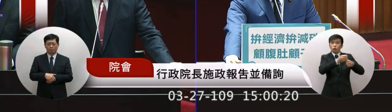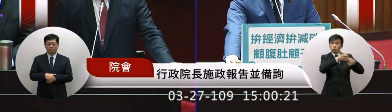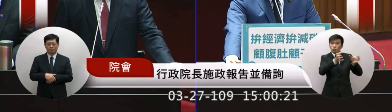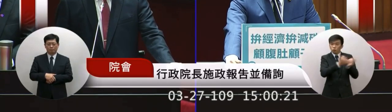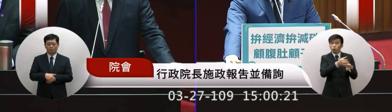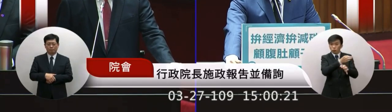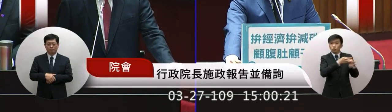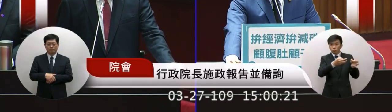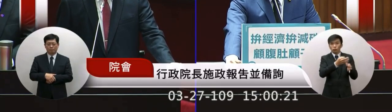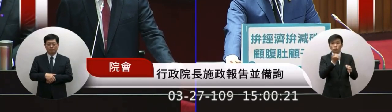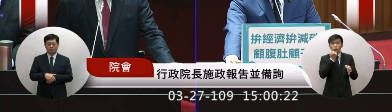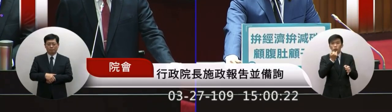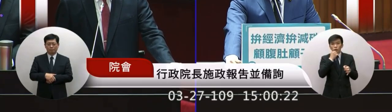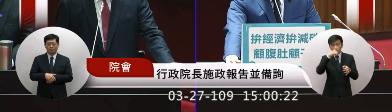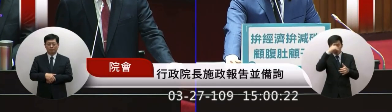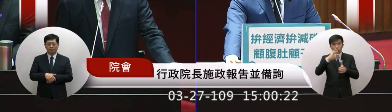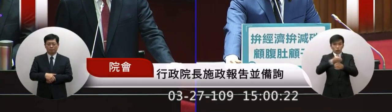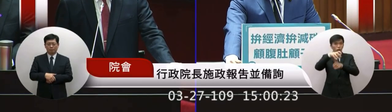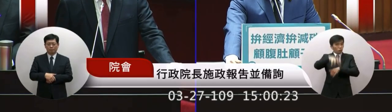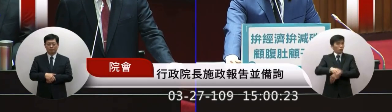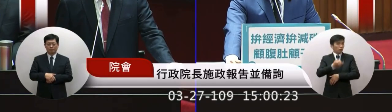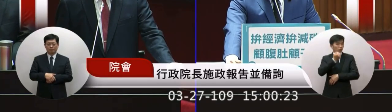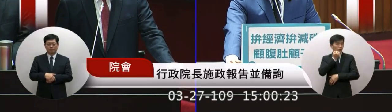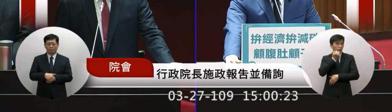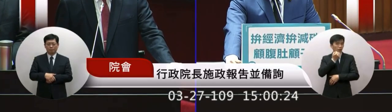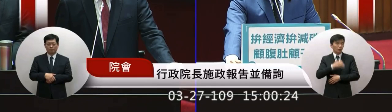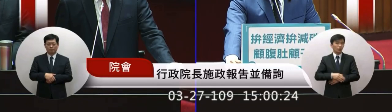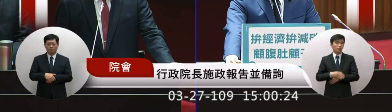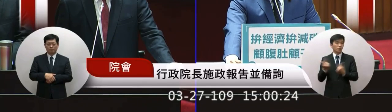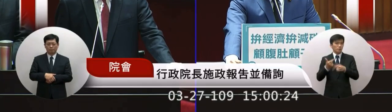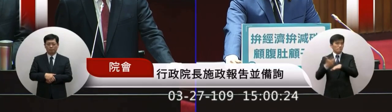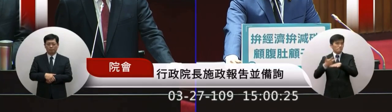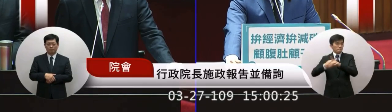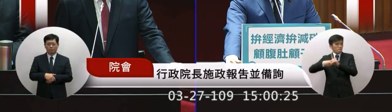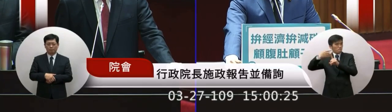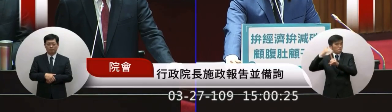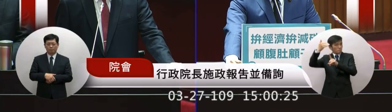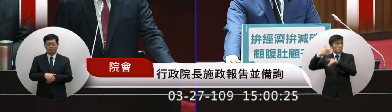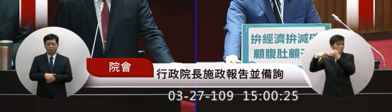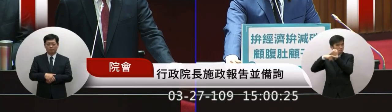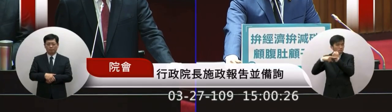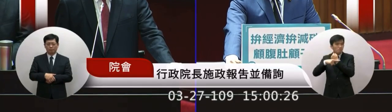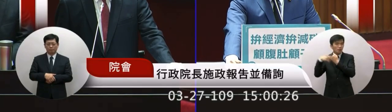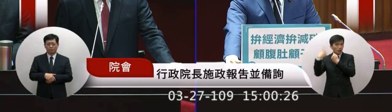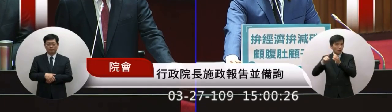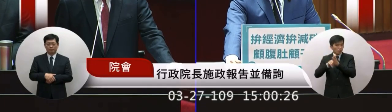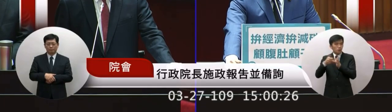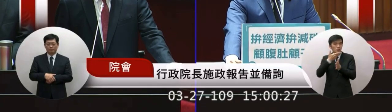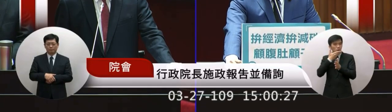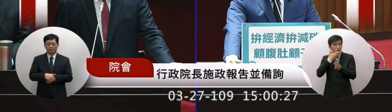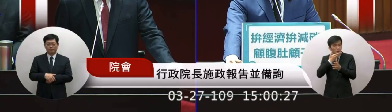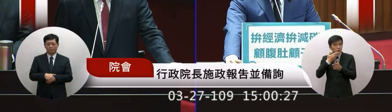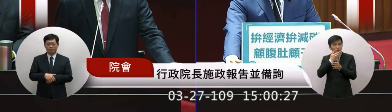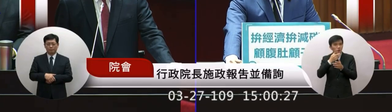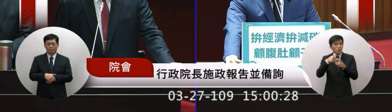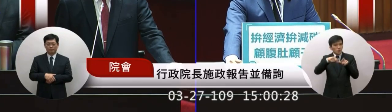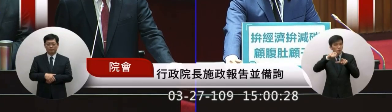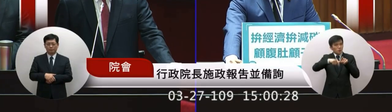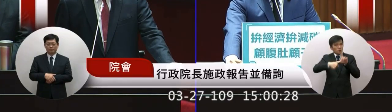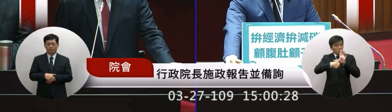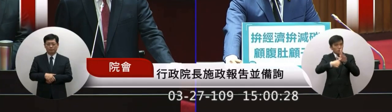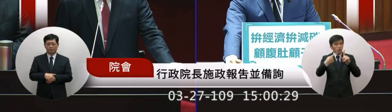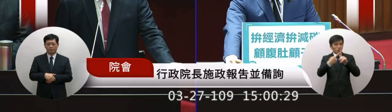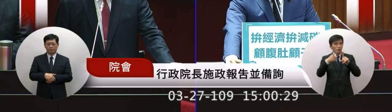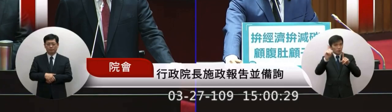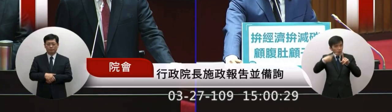励他回来设立企业总部啊，那进行这个高端技术的研发技术，还有这个专利品牌的这方面的人才